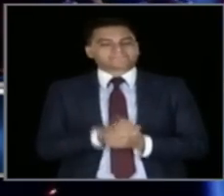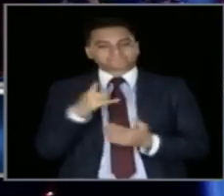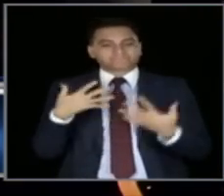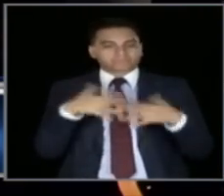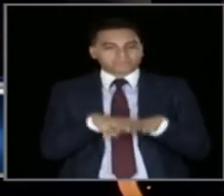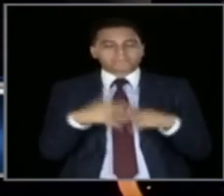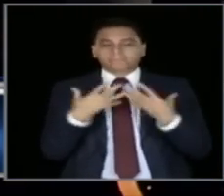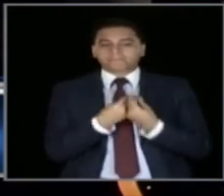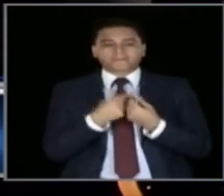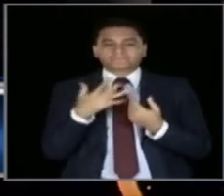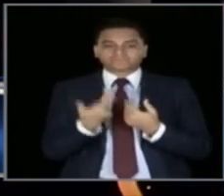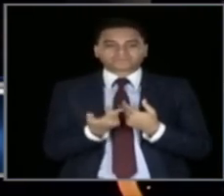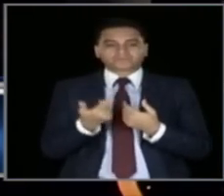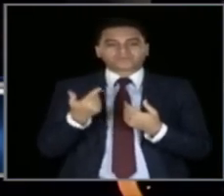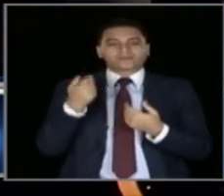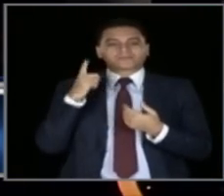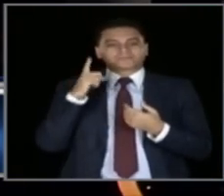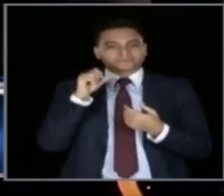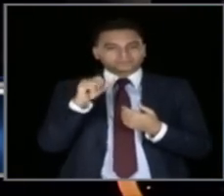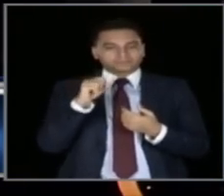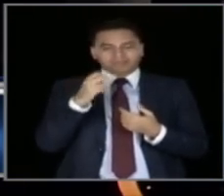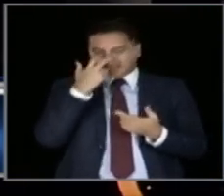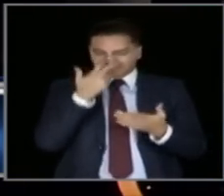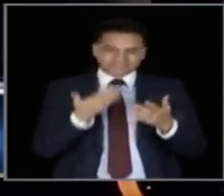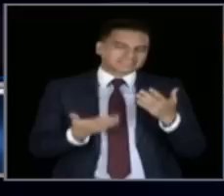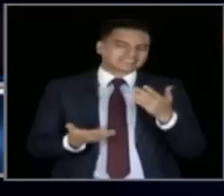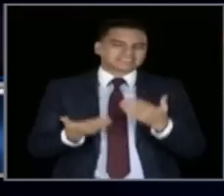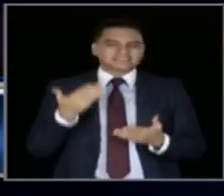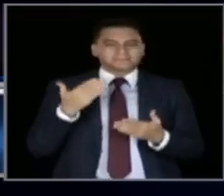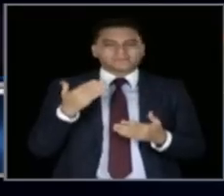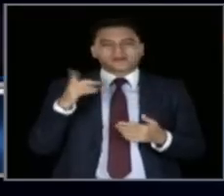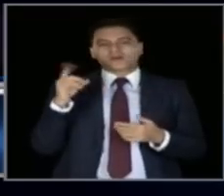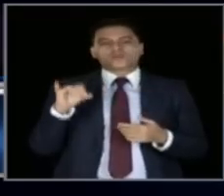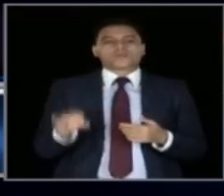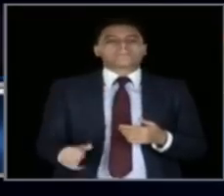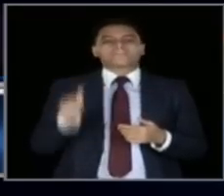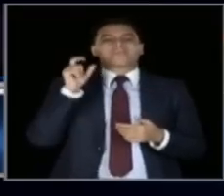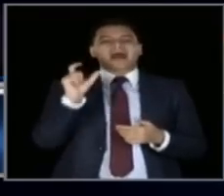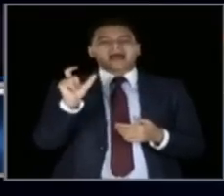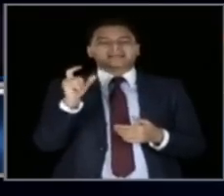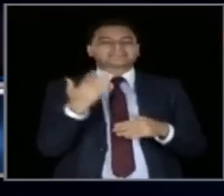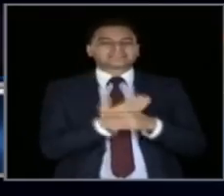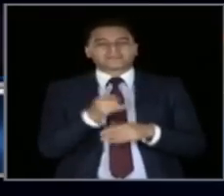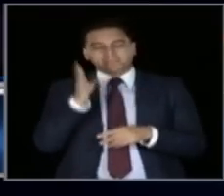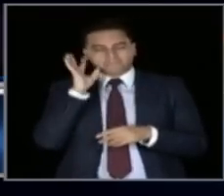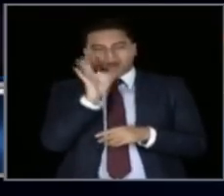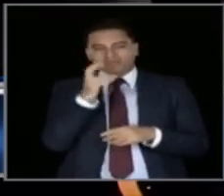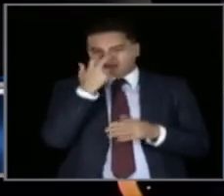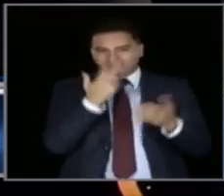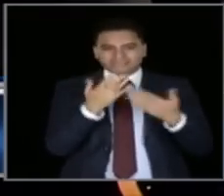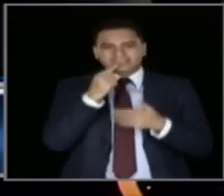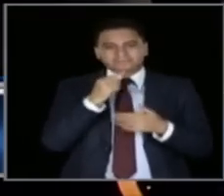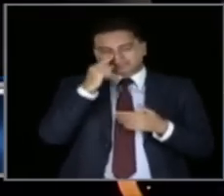ارتبط عند اليونانيين والرومانيين قديما بانه بيرمز لإلهة القمر